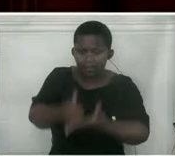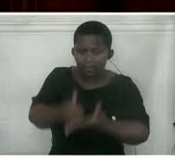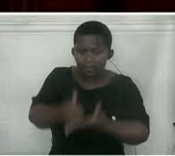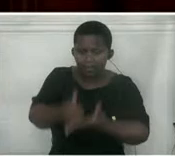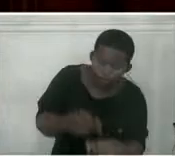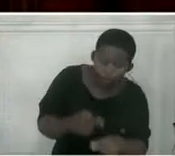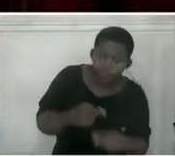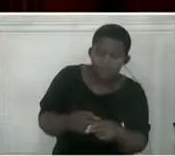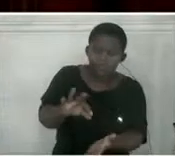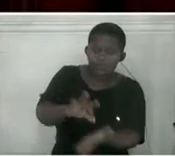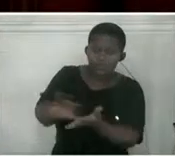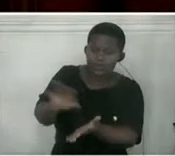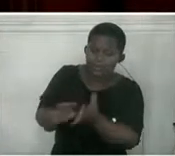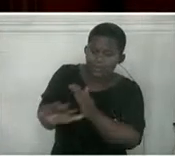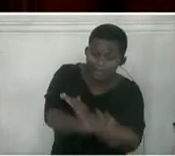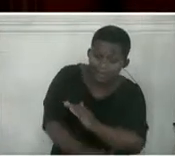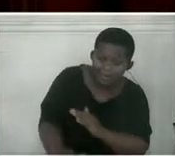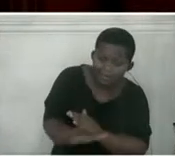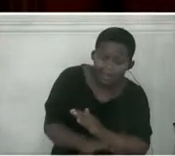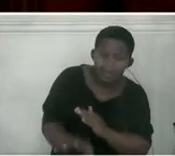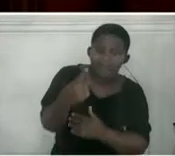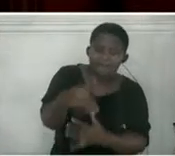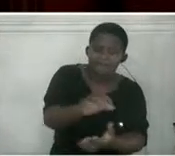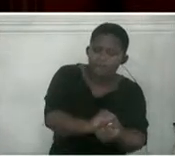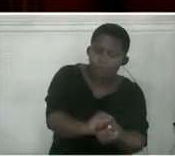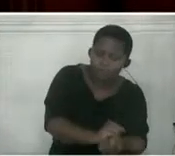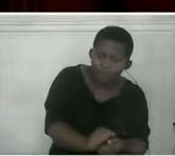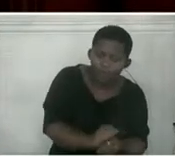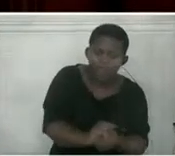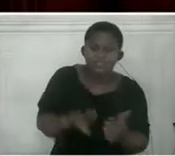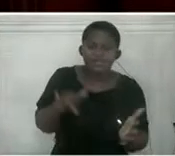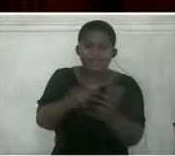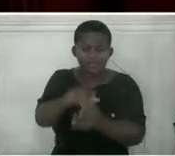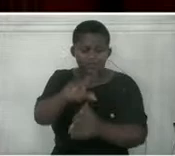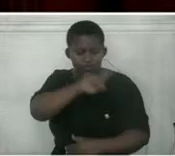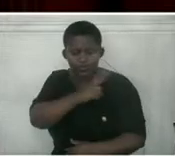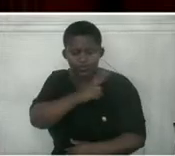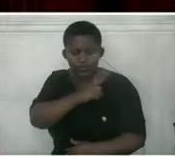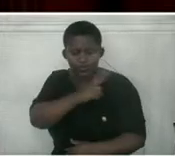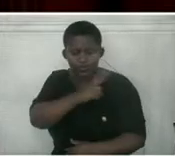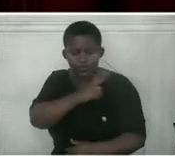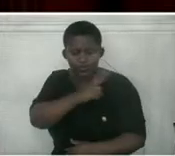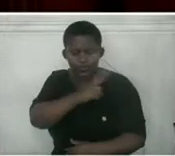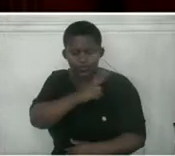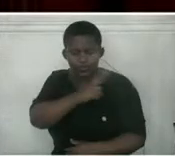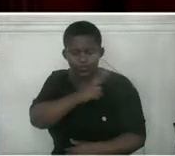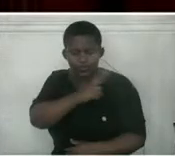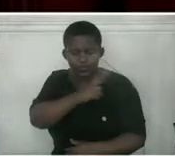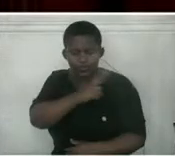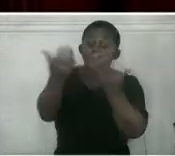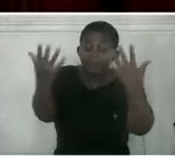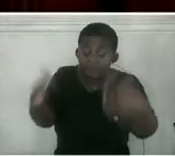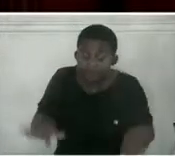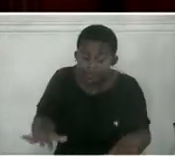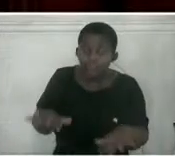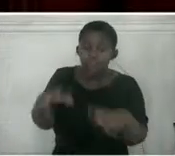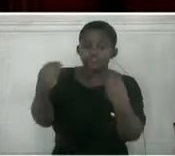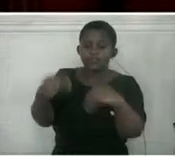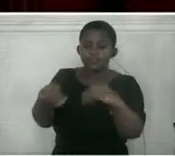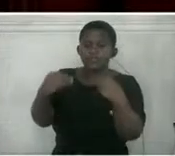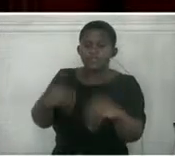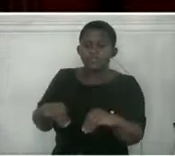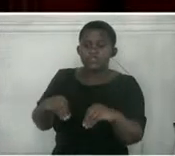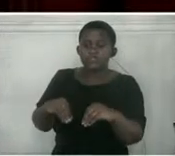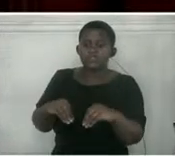nokuklina indawo eziwashwayo. Yingakho ke futhi sithi uma sesibalekelelile labo somabhizinisi